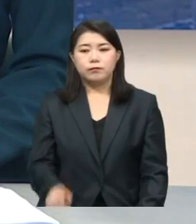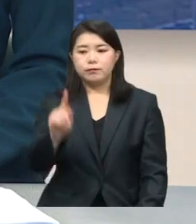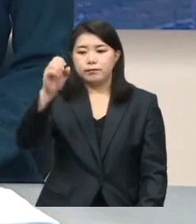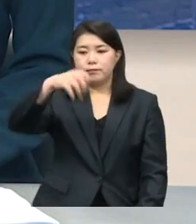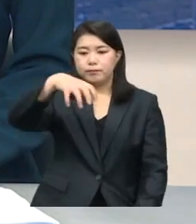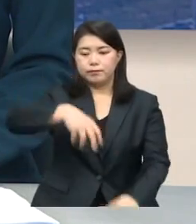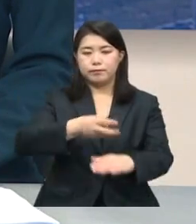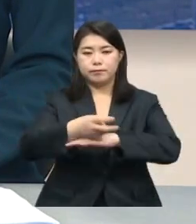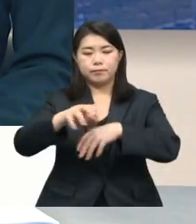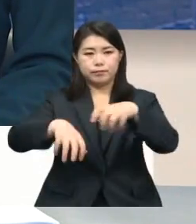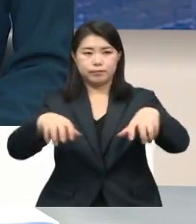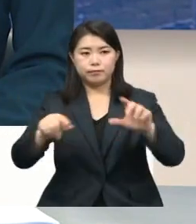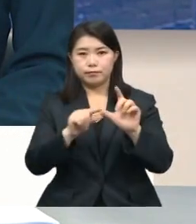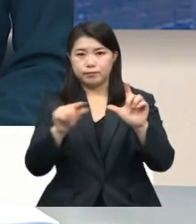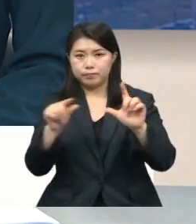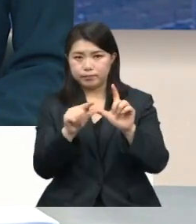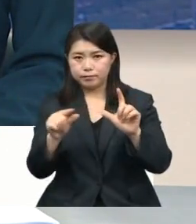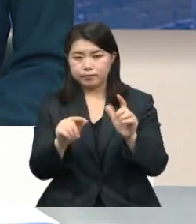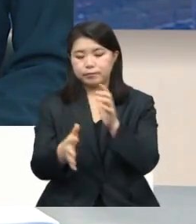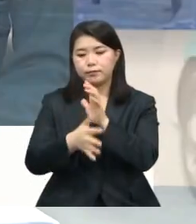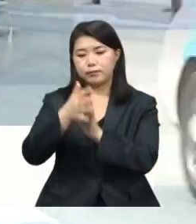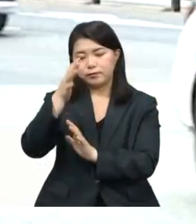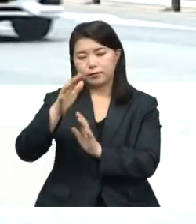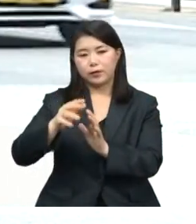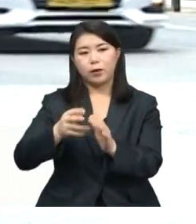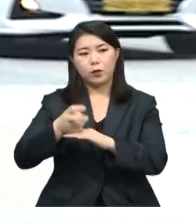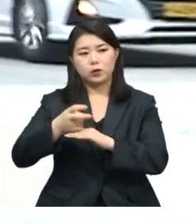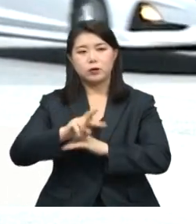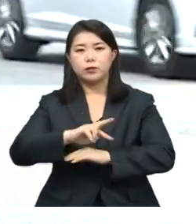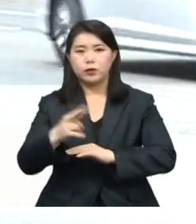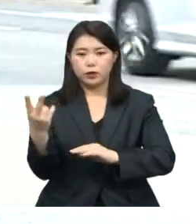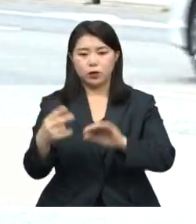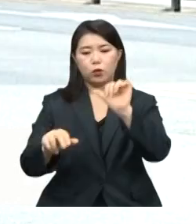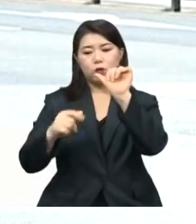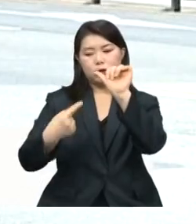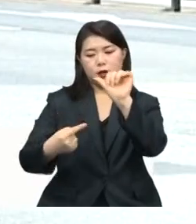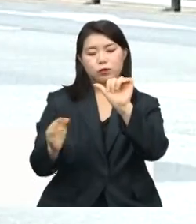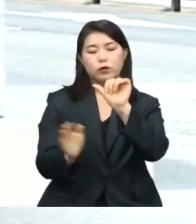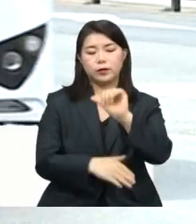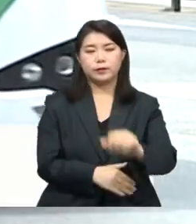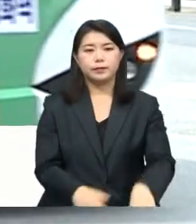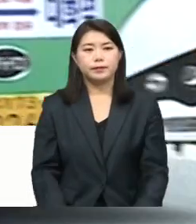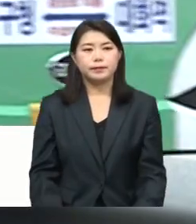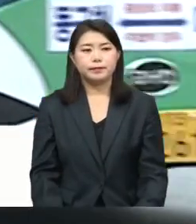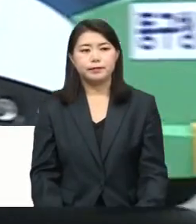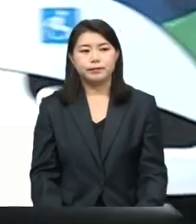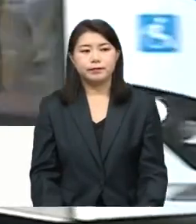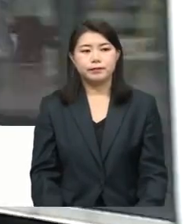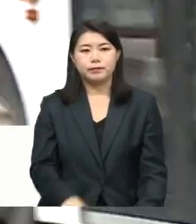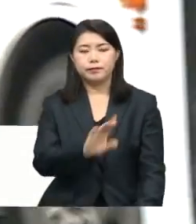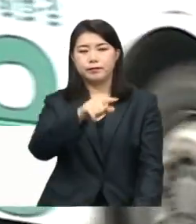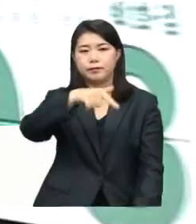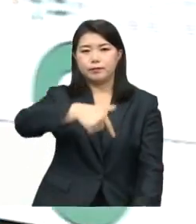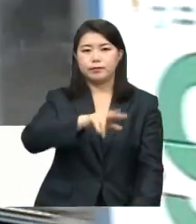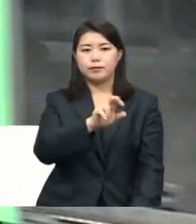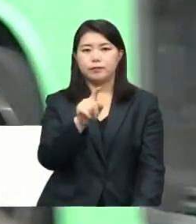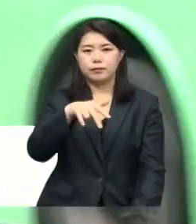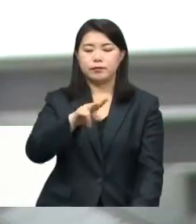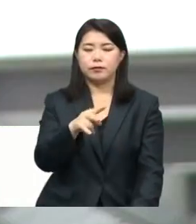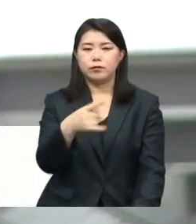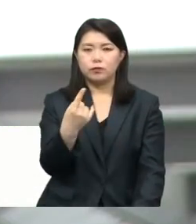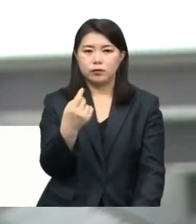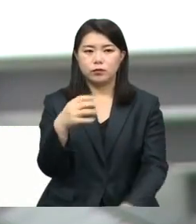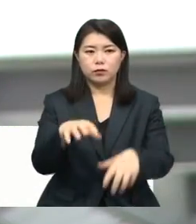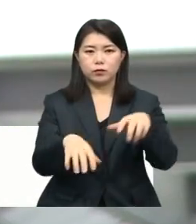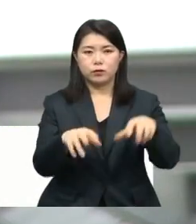고양시 마을버스 일부 노선이 시내버스로 전환돼 1일부터 운행합니다. 대상은 백마운수와 대덕운수 등